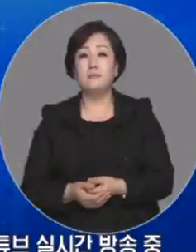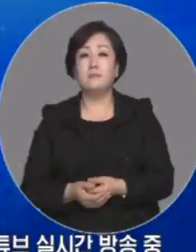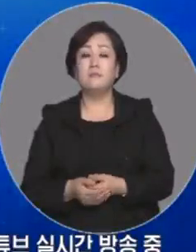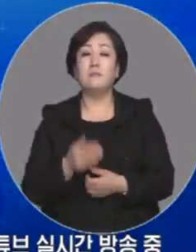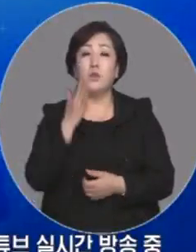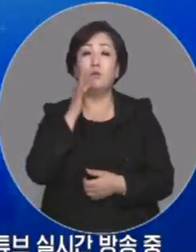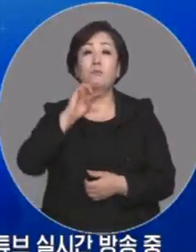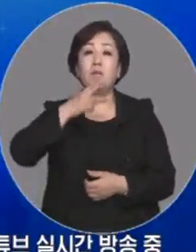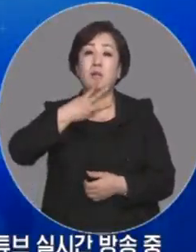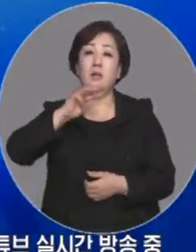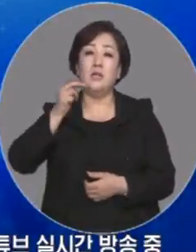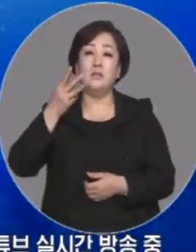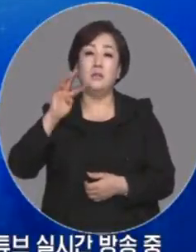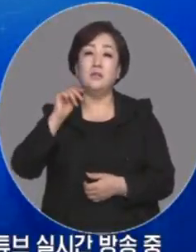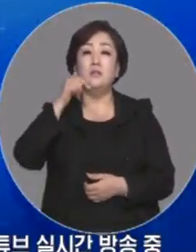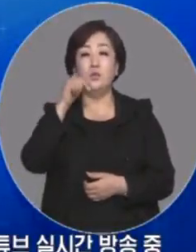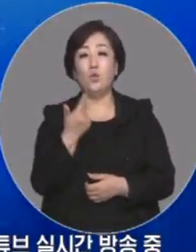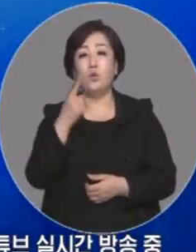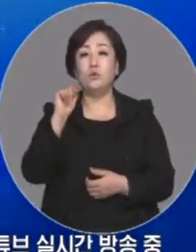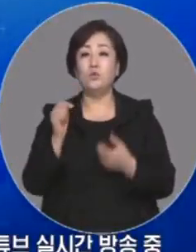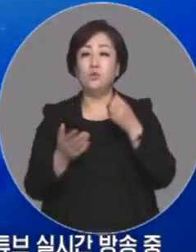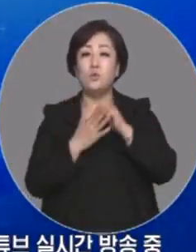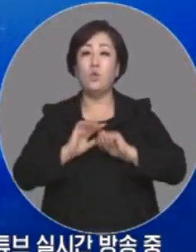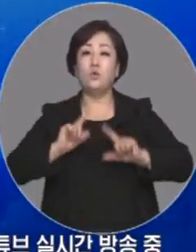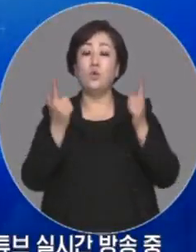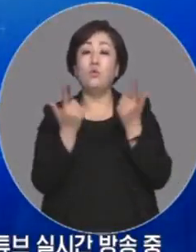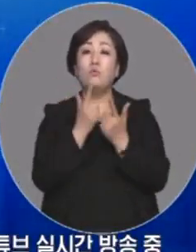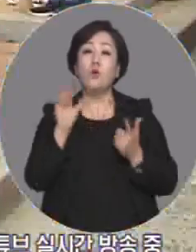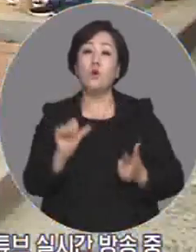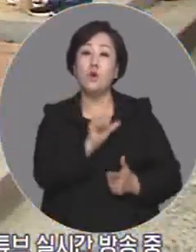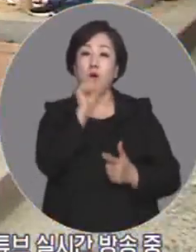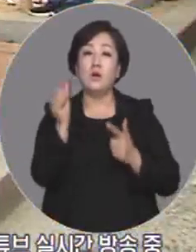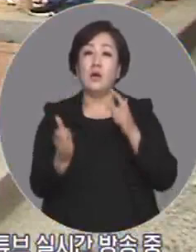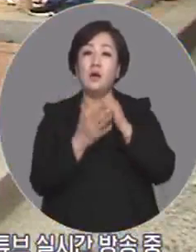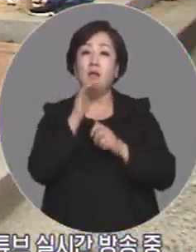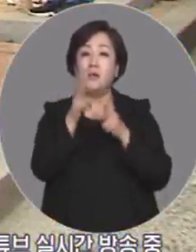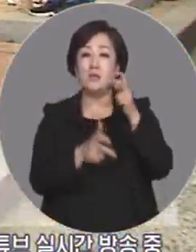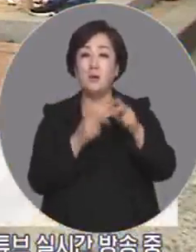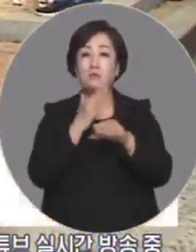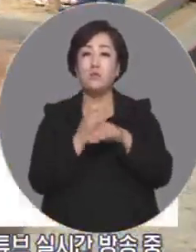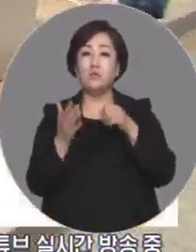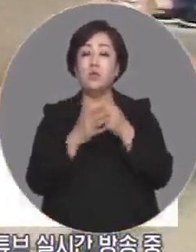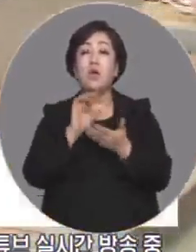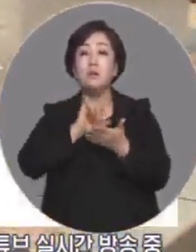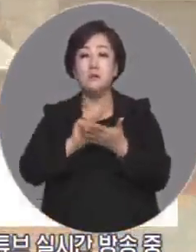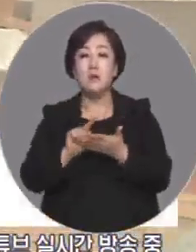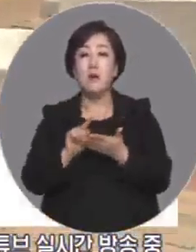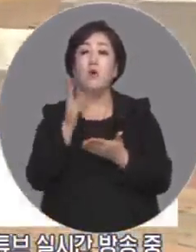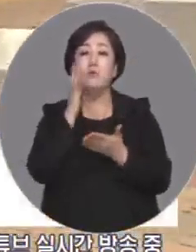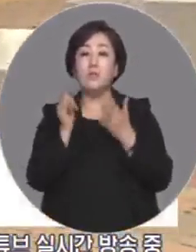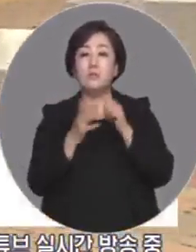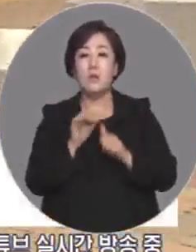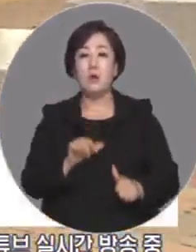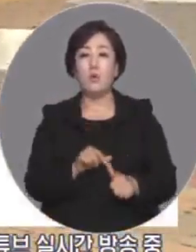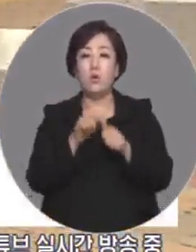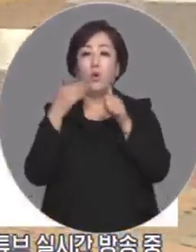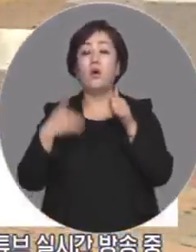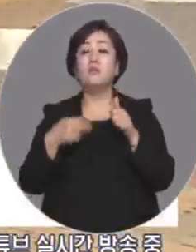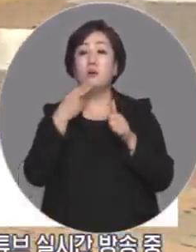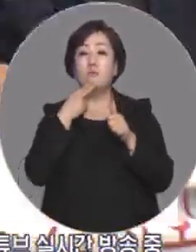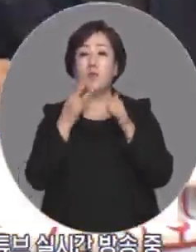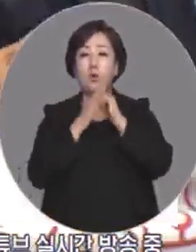울산 지역 플랜트 노조가 동북아 오일 가스허브 북항 사업에서 지역민 고용이 배제됐다며 오늘부터 천막